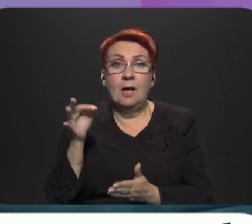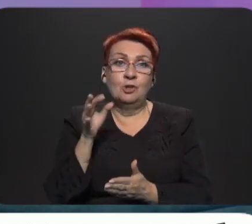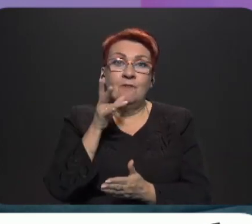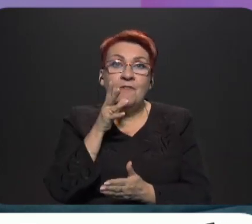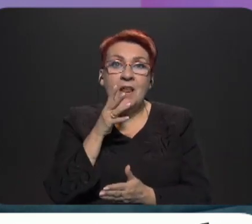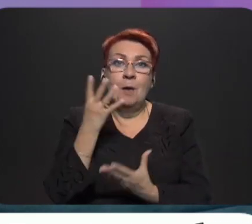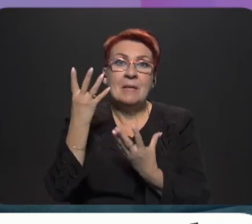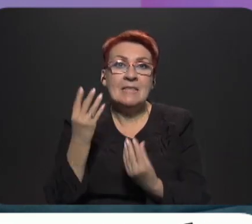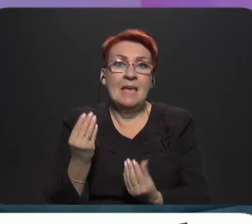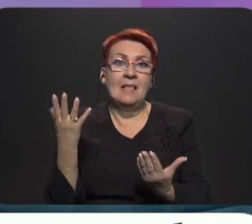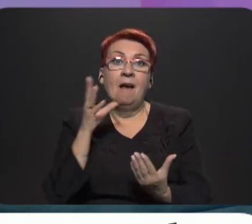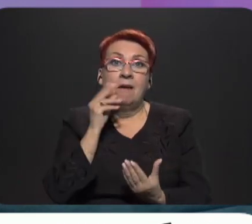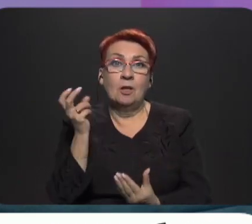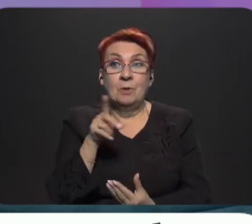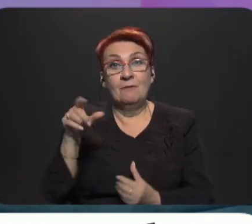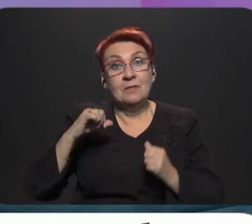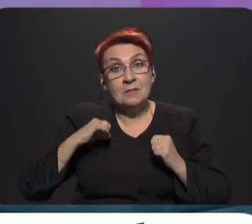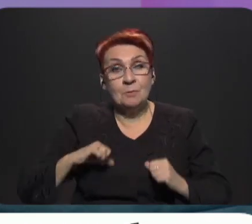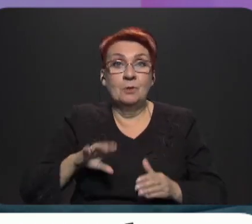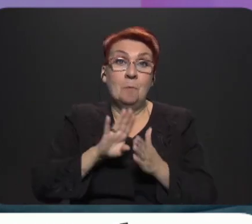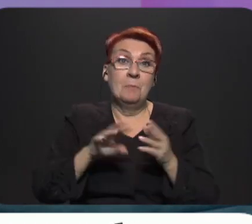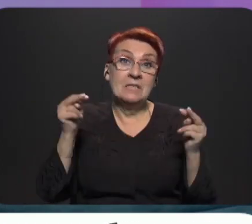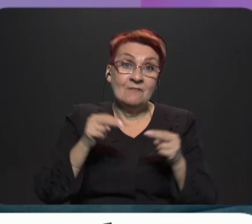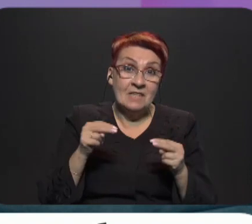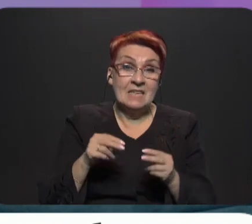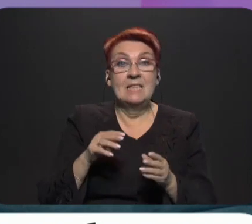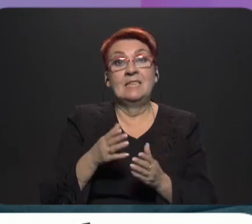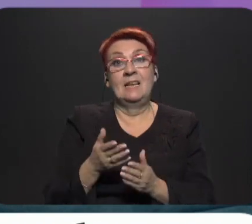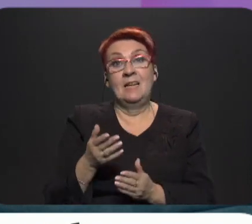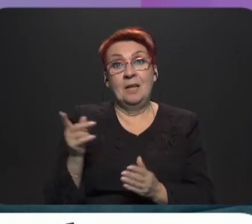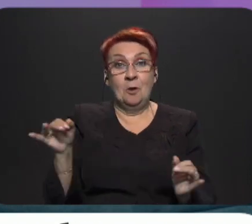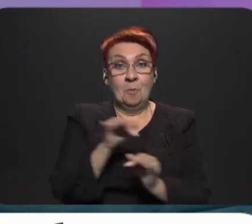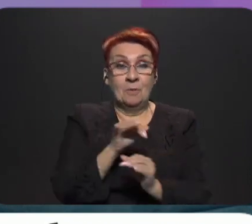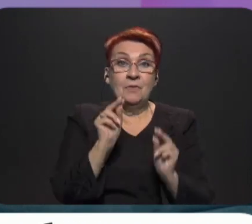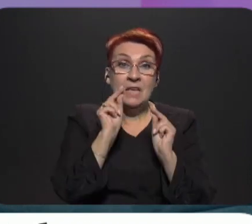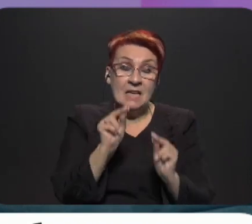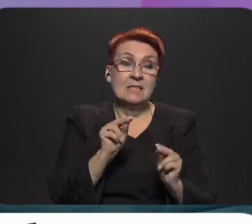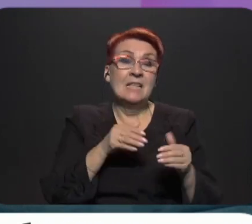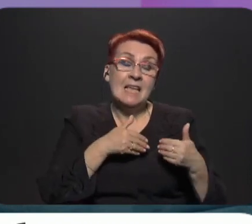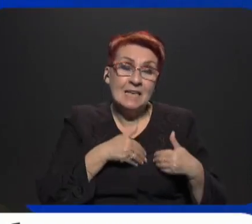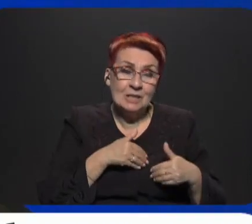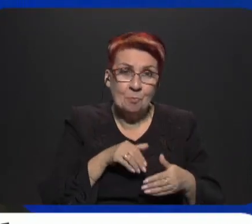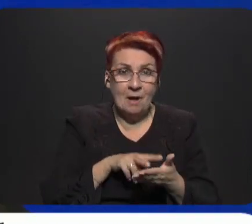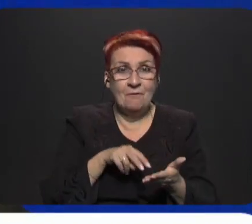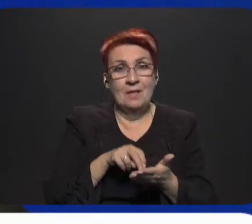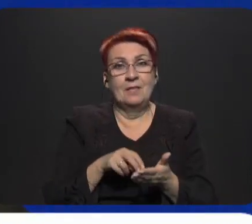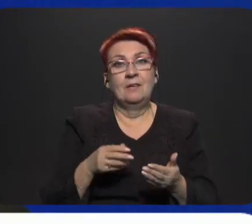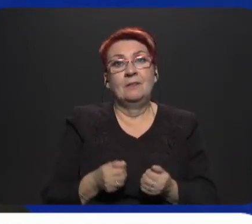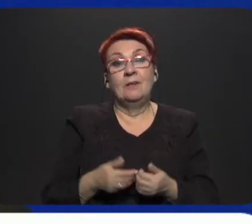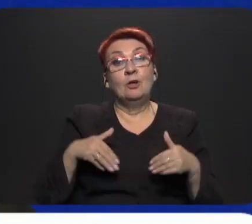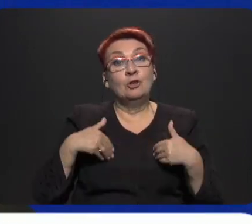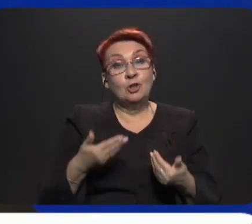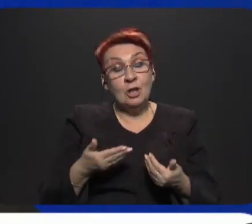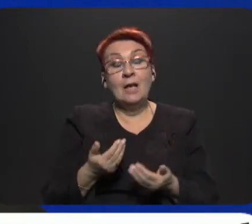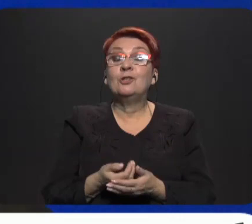и спокойно, уже, может быть, без свидетелей, можно действительно искренне исповедоваться. Желающие ищут